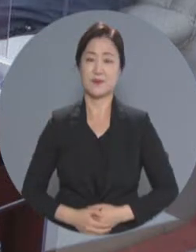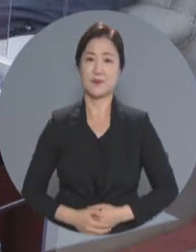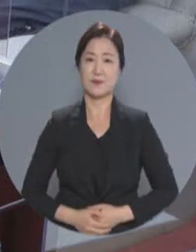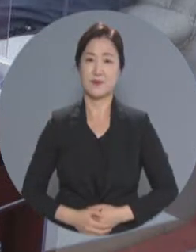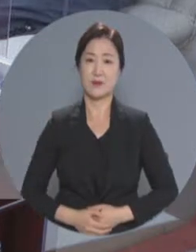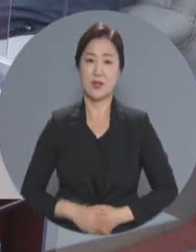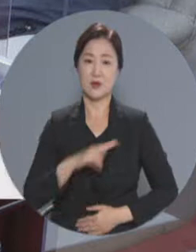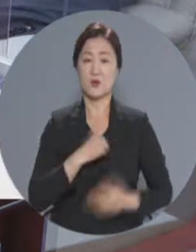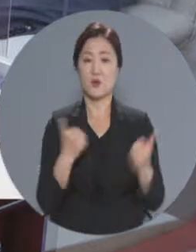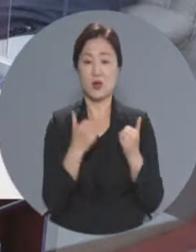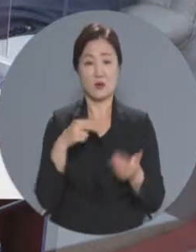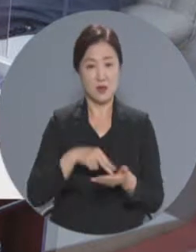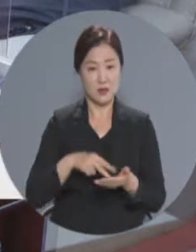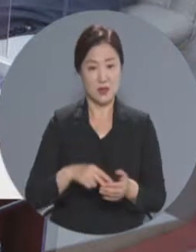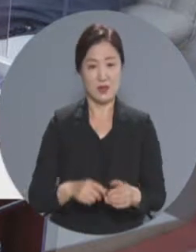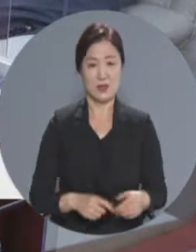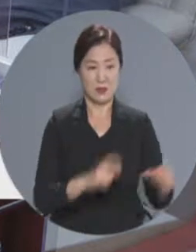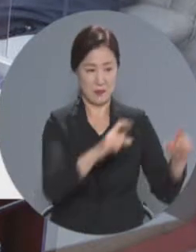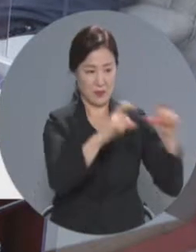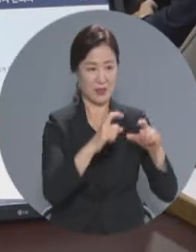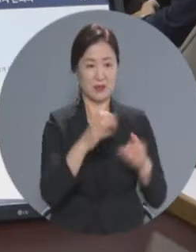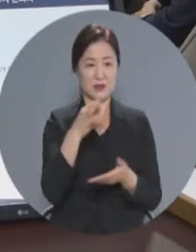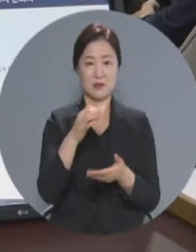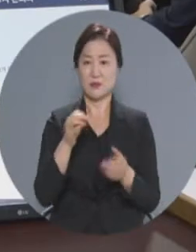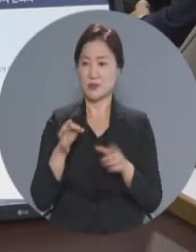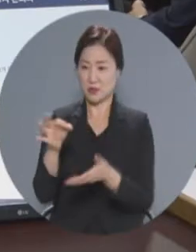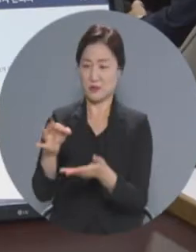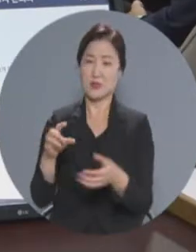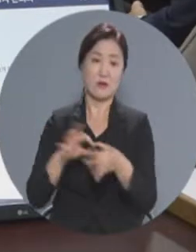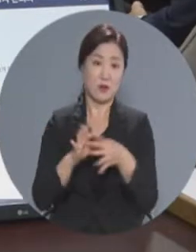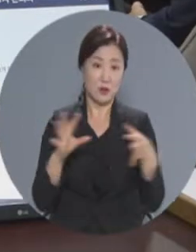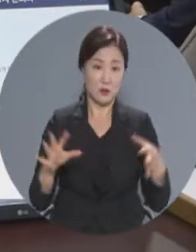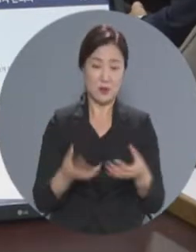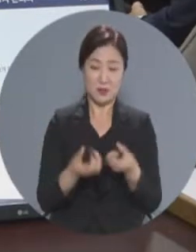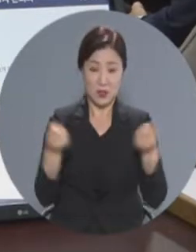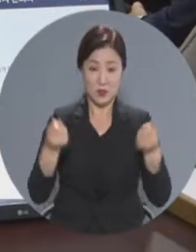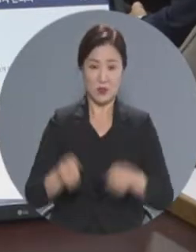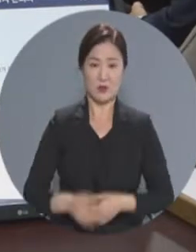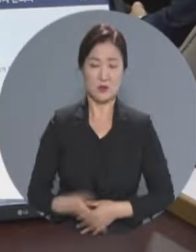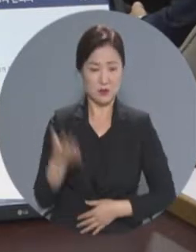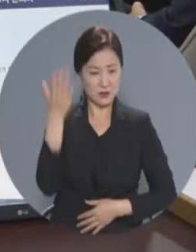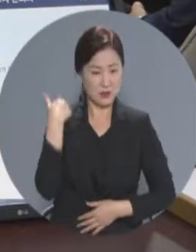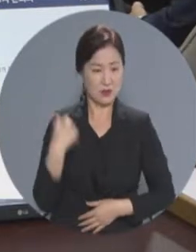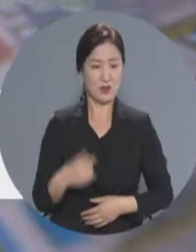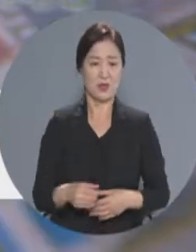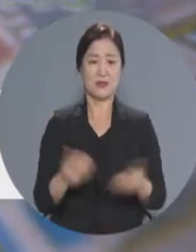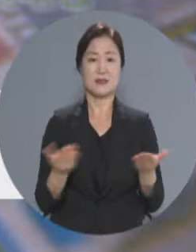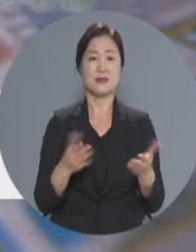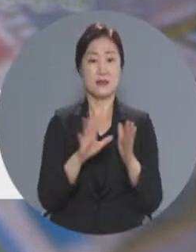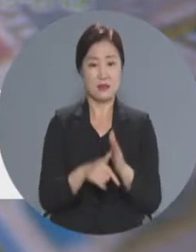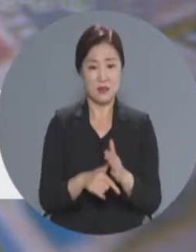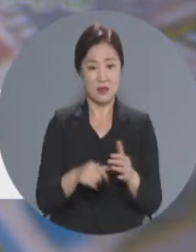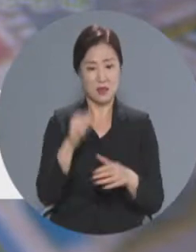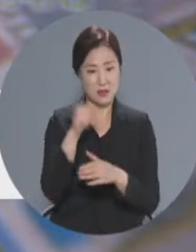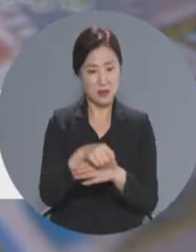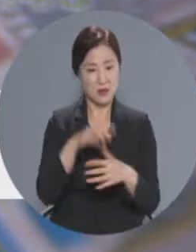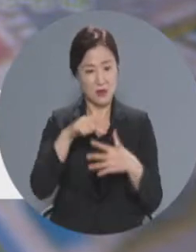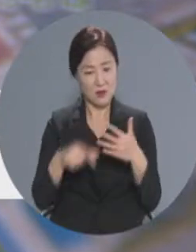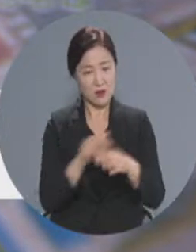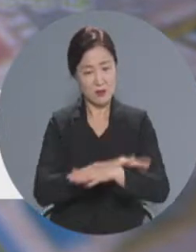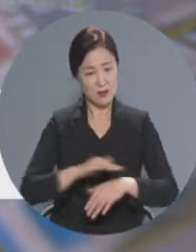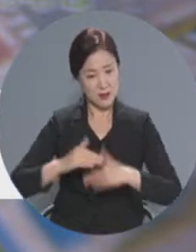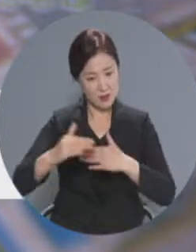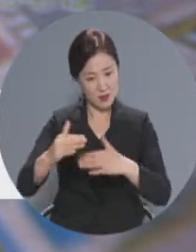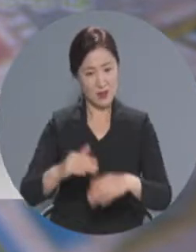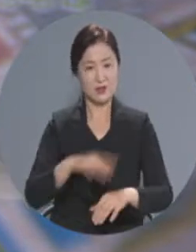시 의회는 또 판결금 지급과는 별도로 당시 관련 인허가 사항이 적절히 처리됐는지 책임 소재를 규명해야